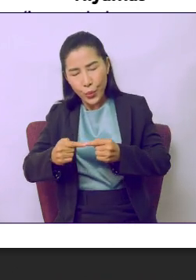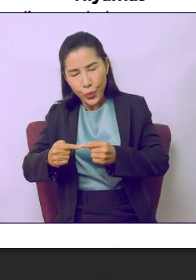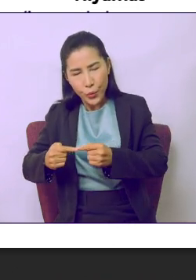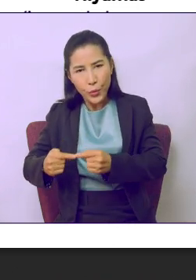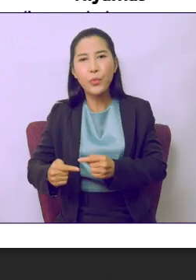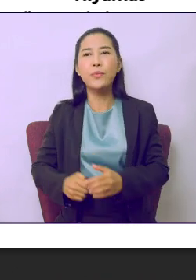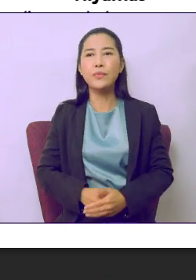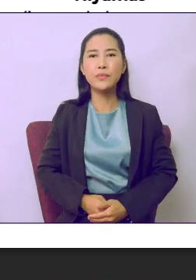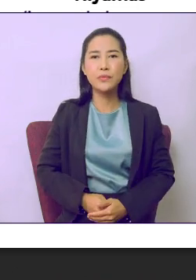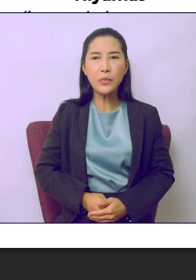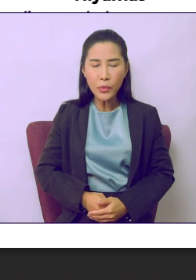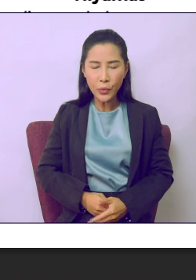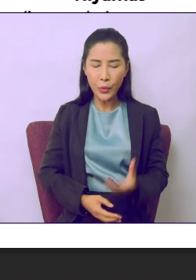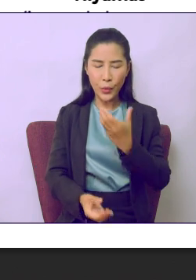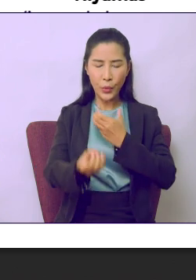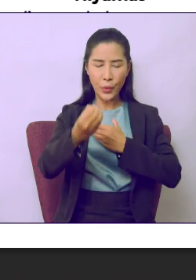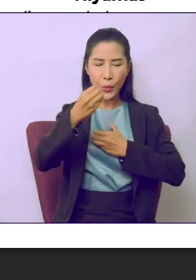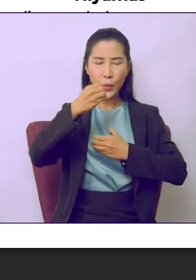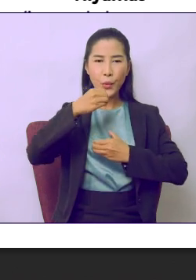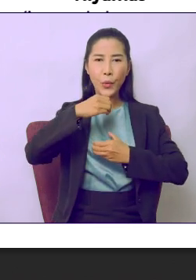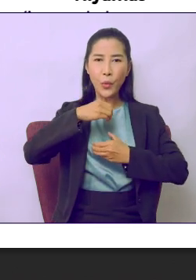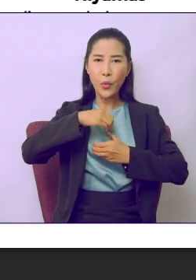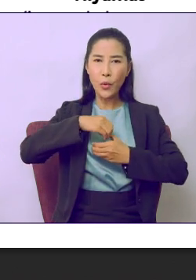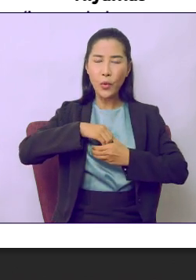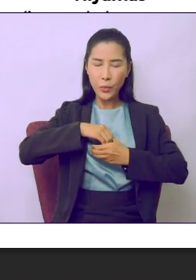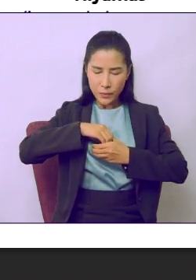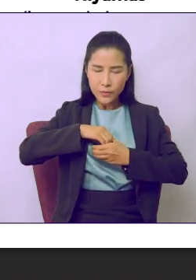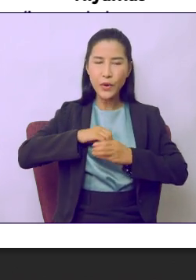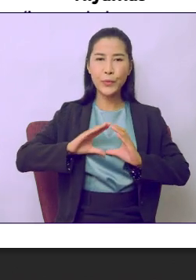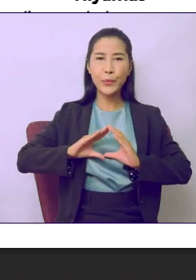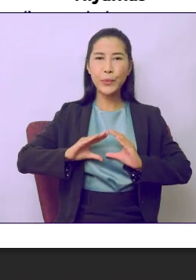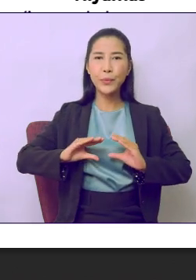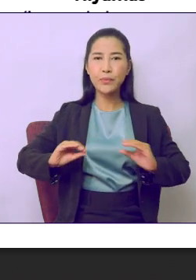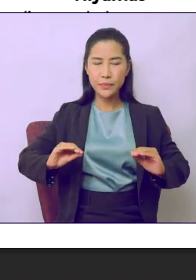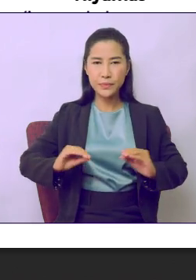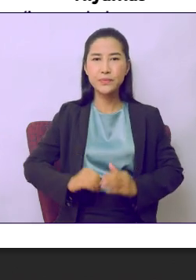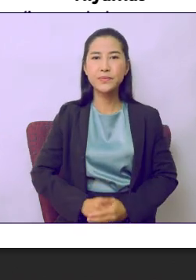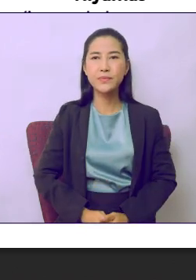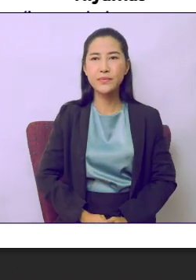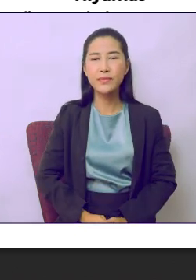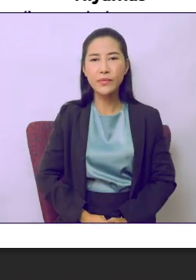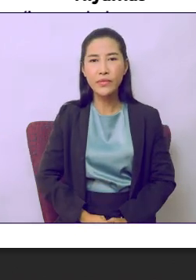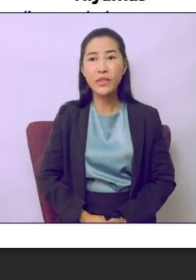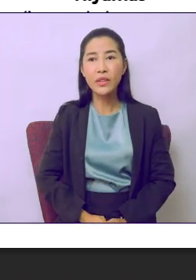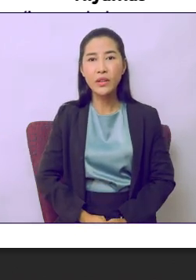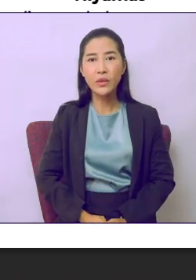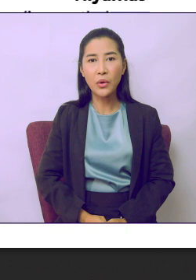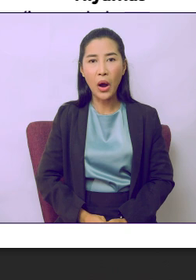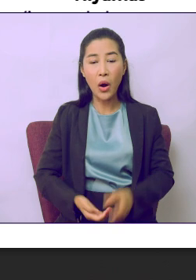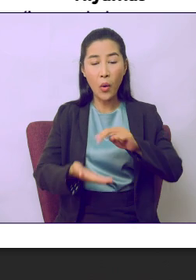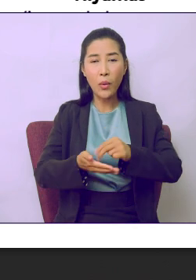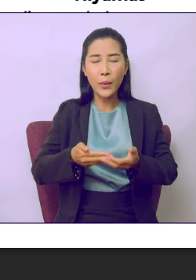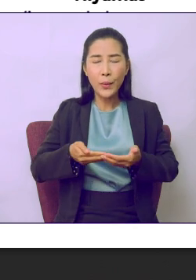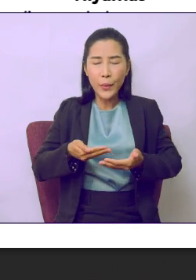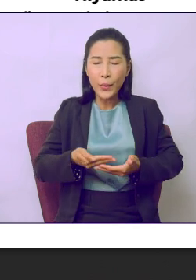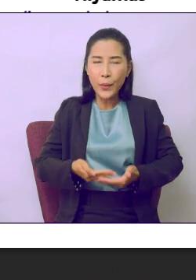รวมจิตใจของเราร่างกายของเราจิตวิญญาณของเราแต่โดยปกติแล้วเนี่ยนะครับอ่าความหมายสมาธิของเรา